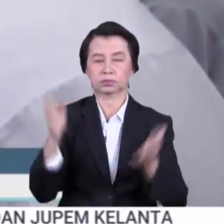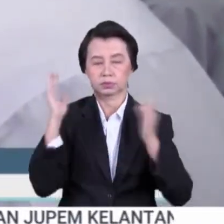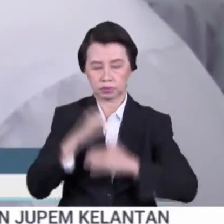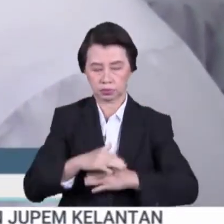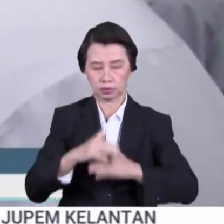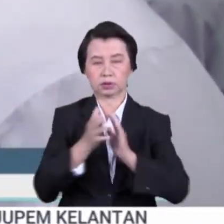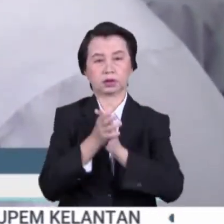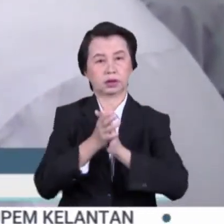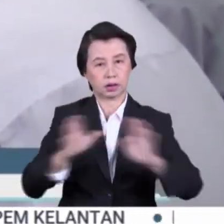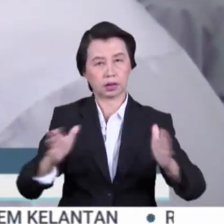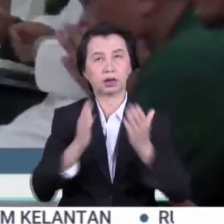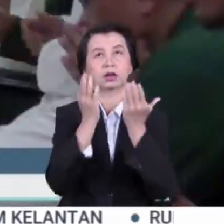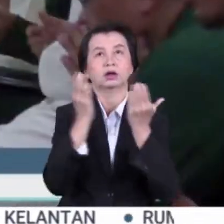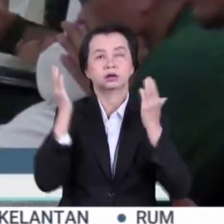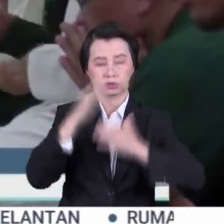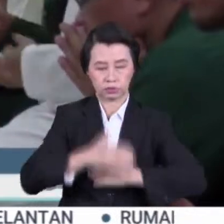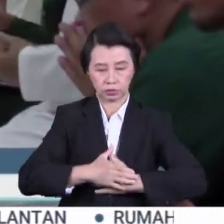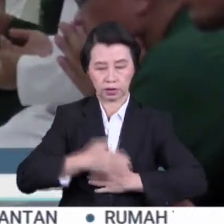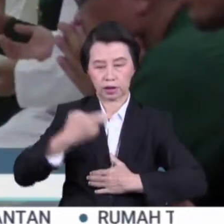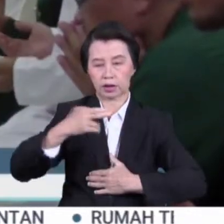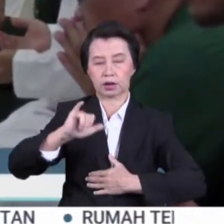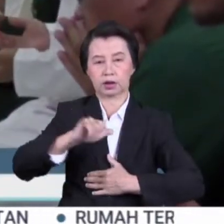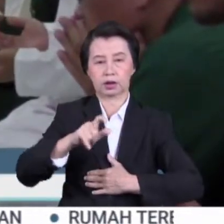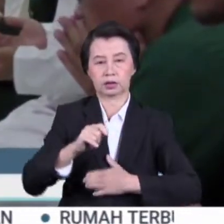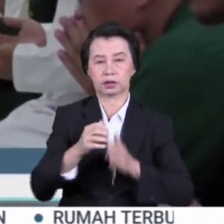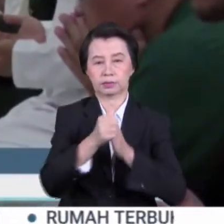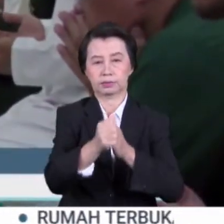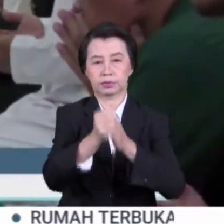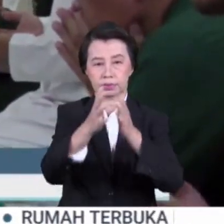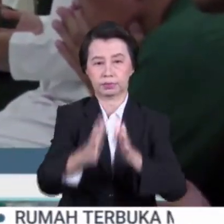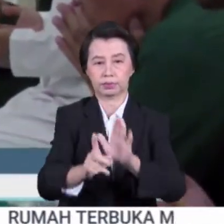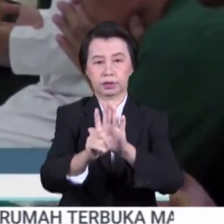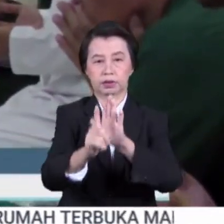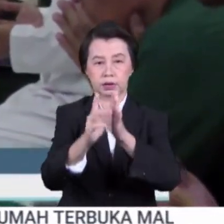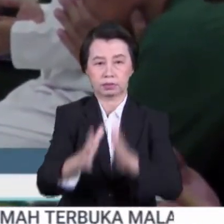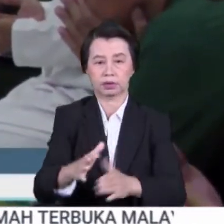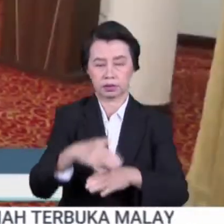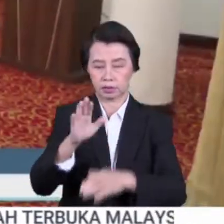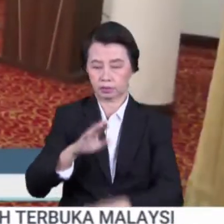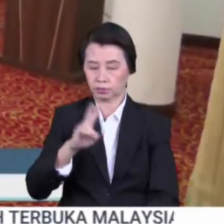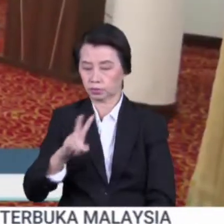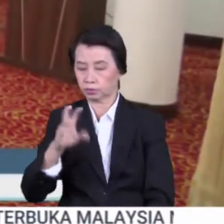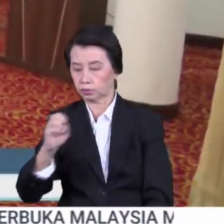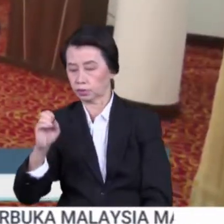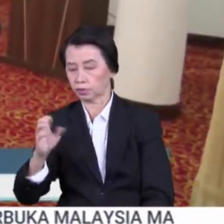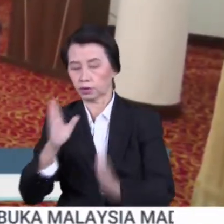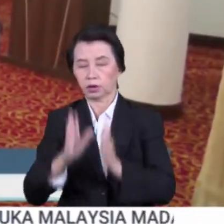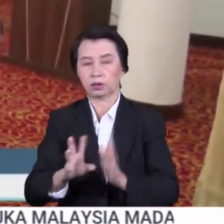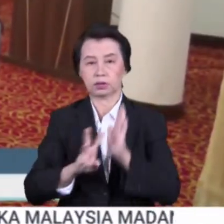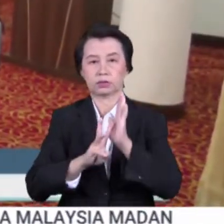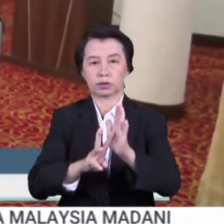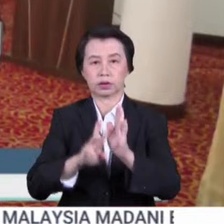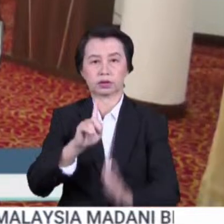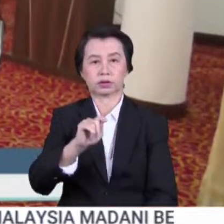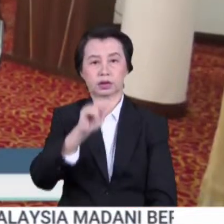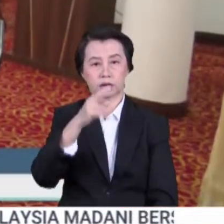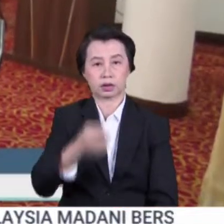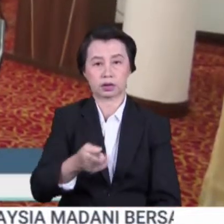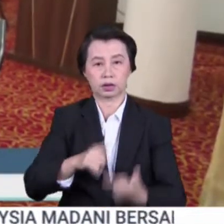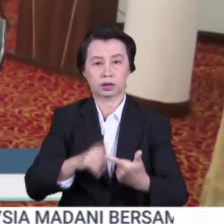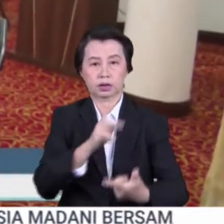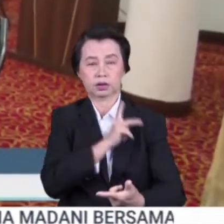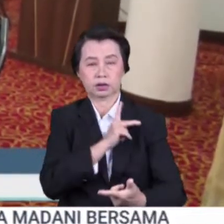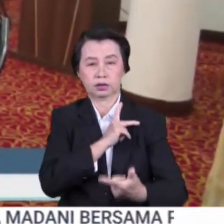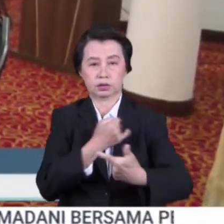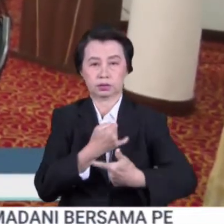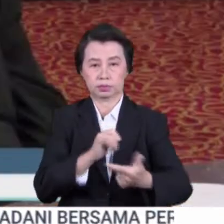hajat dipimpin Imam Besar Masjid Negeri Sabah Ustaz Suhaidi Kuanting. Lebih 200 jemaah hadir mewakili Tabung Haji, Ketua-Ketua Jabatan